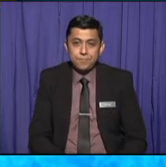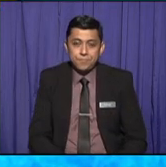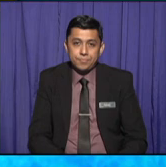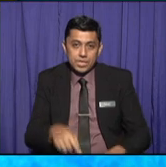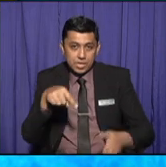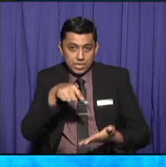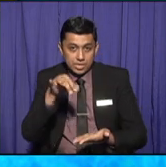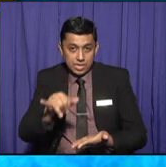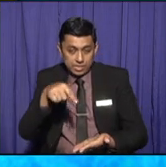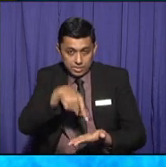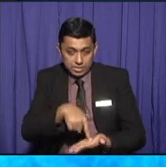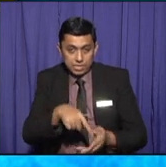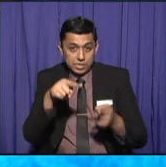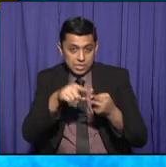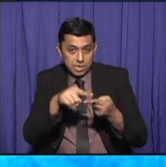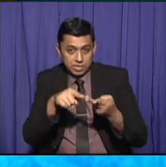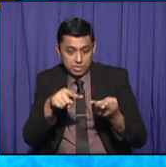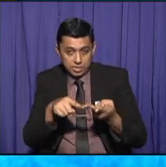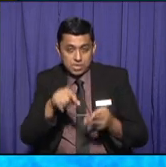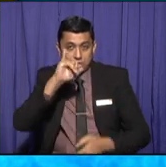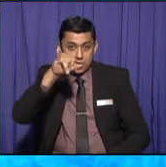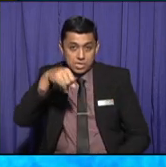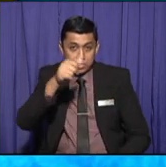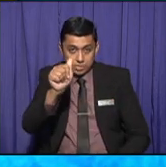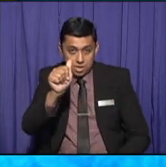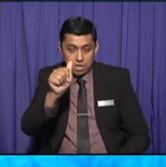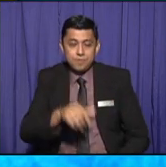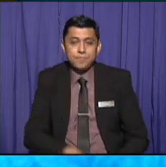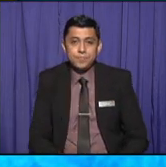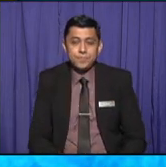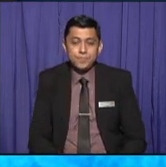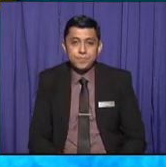Yang ini macam jari bunyinya ja.